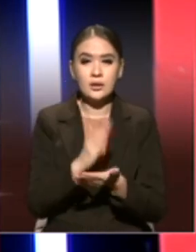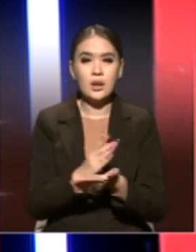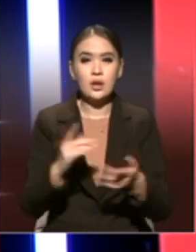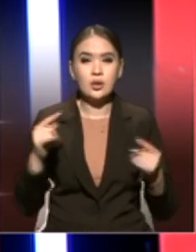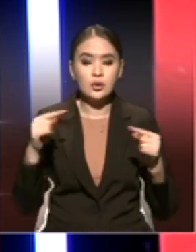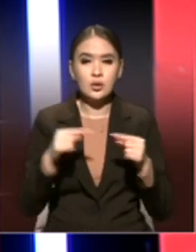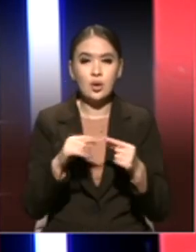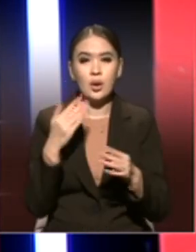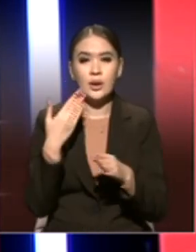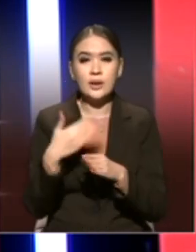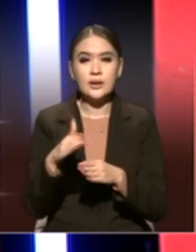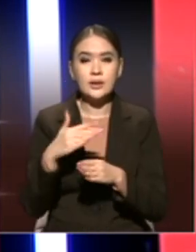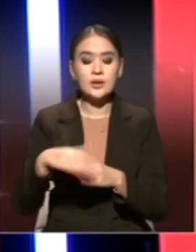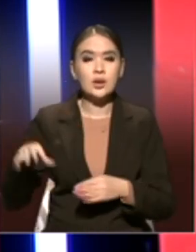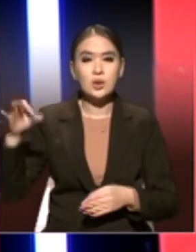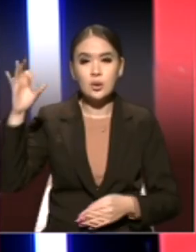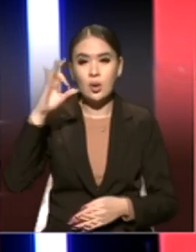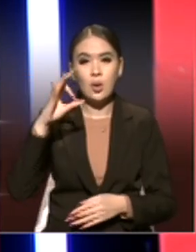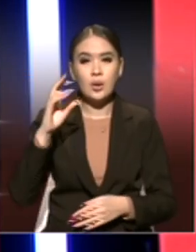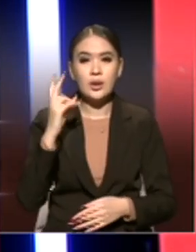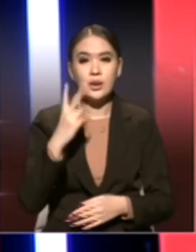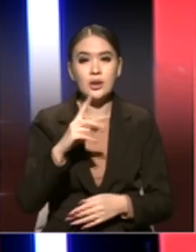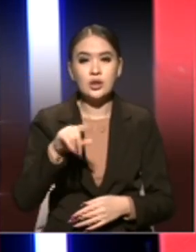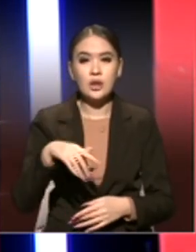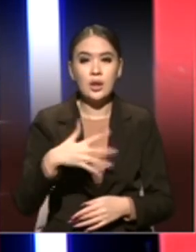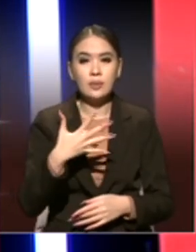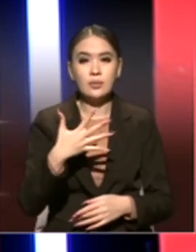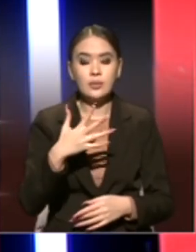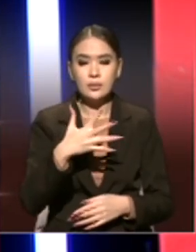кредит мәселесіне қатысты елімізде 2,5 миллиард